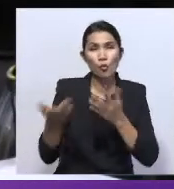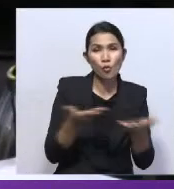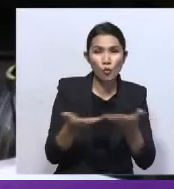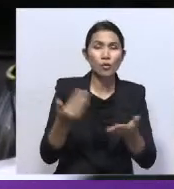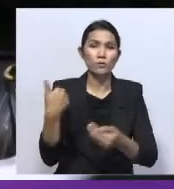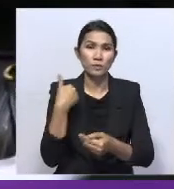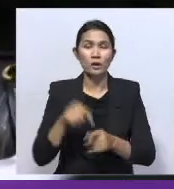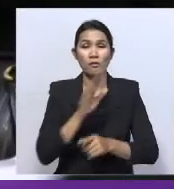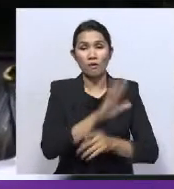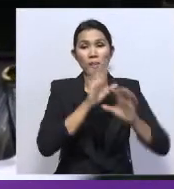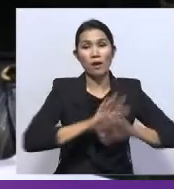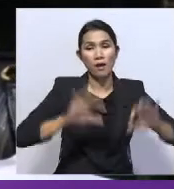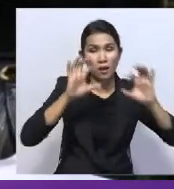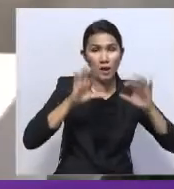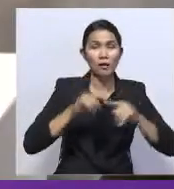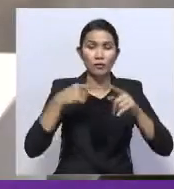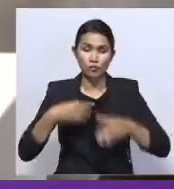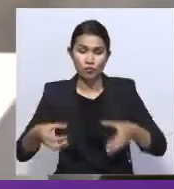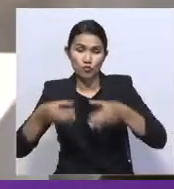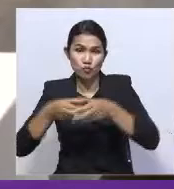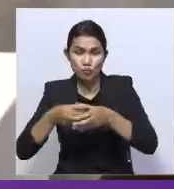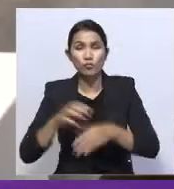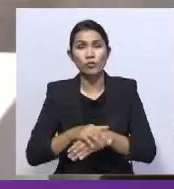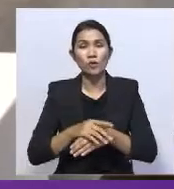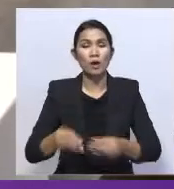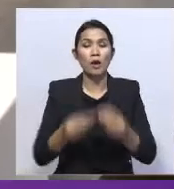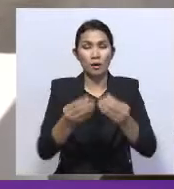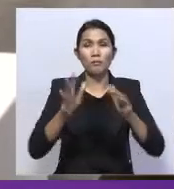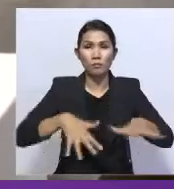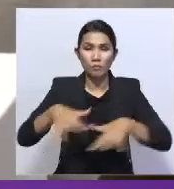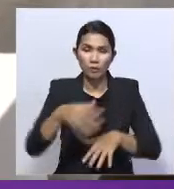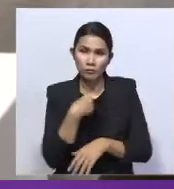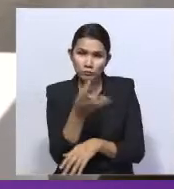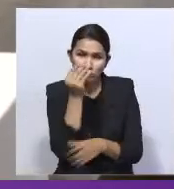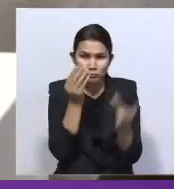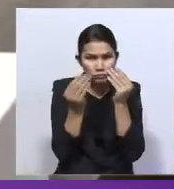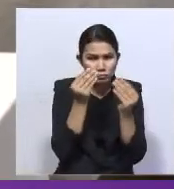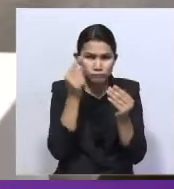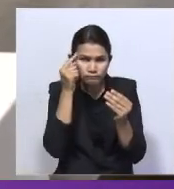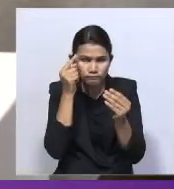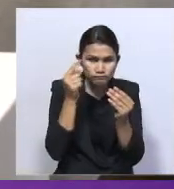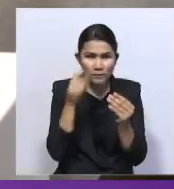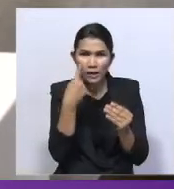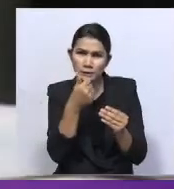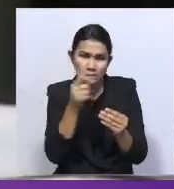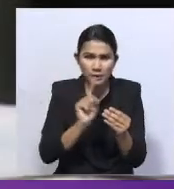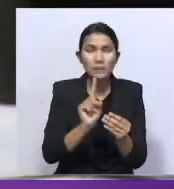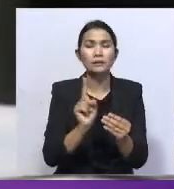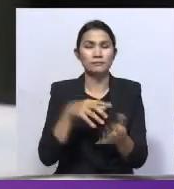จากผู้แทนภาครัฐและผู้แทนกลุ่มเห็นต่างเพื่อให้ประชาชนได้ชั่งน้ำหนักเหตุและผล